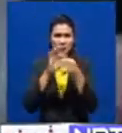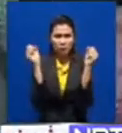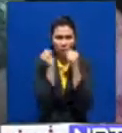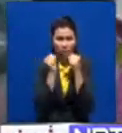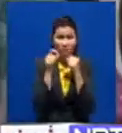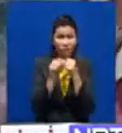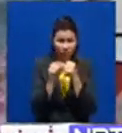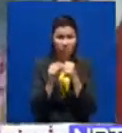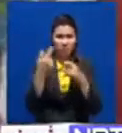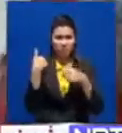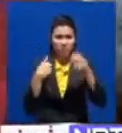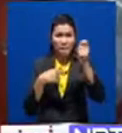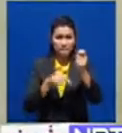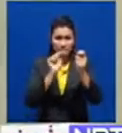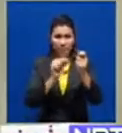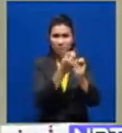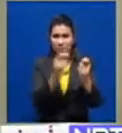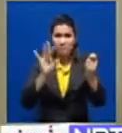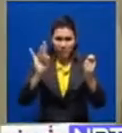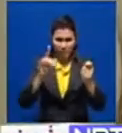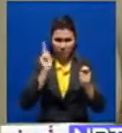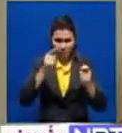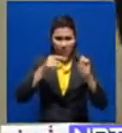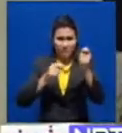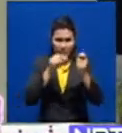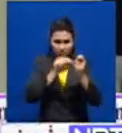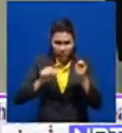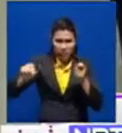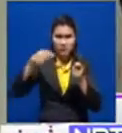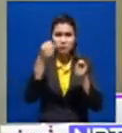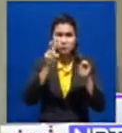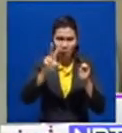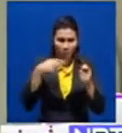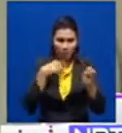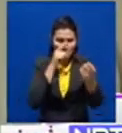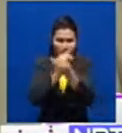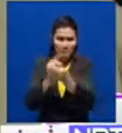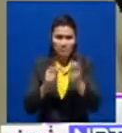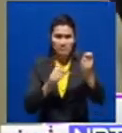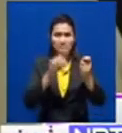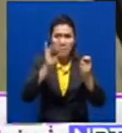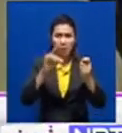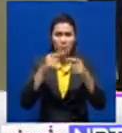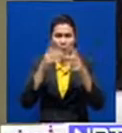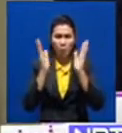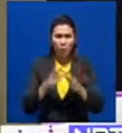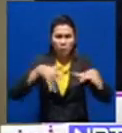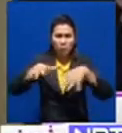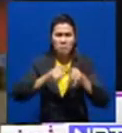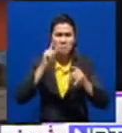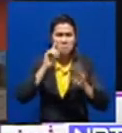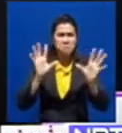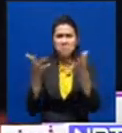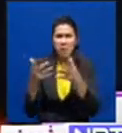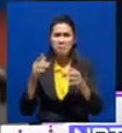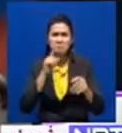ภัยหนาวในพื้นที่ 8อำเภอจากทั้งหมด 12อำเภอด้วยพบว่ามีชาวบ้านขาดแคลนเครื่องนุ่งห่มกันหนาวจำนวนกว่า